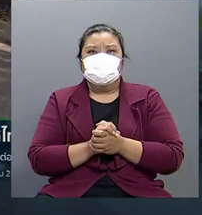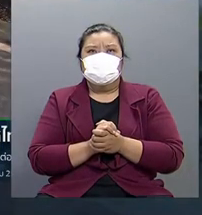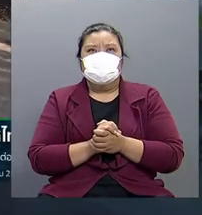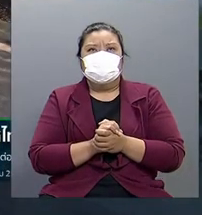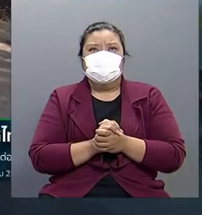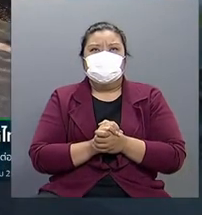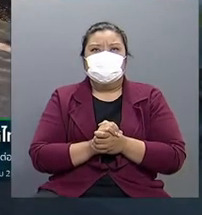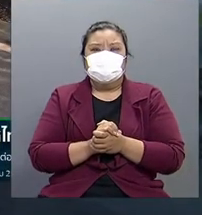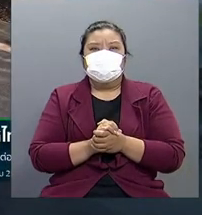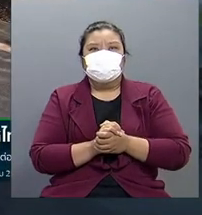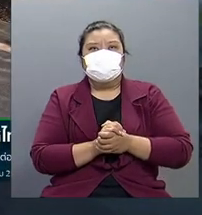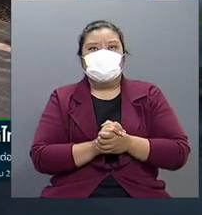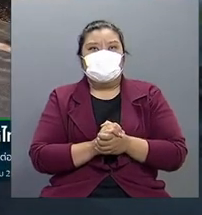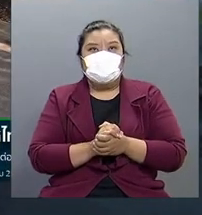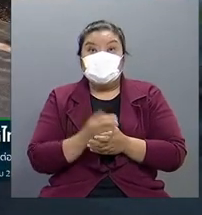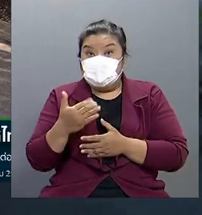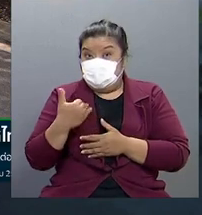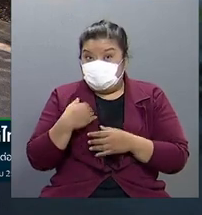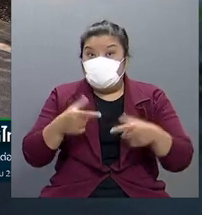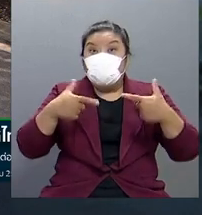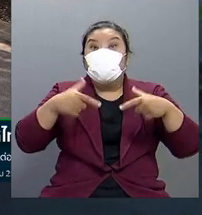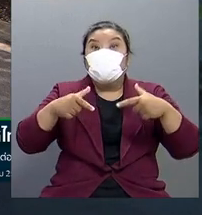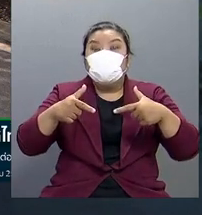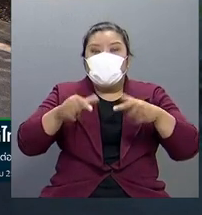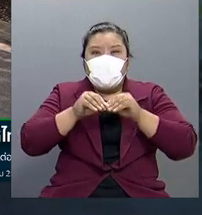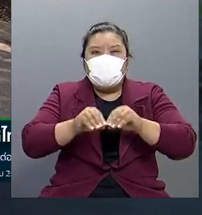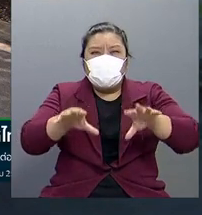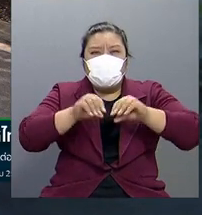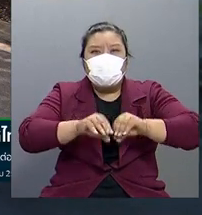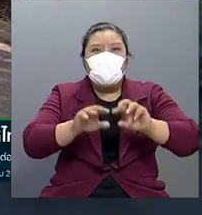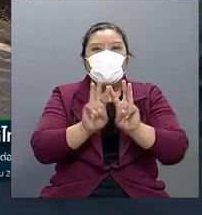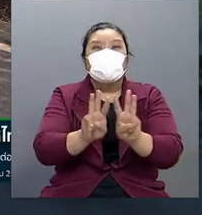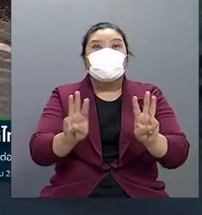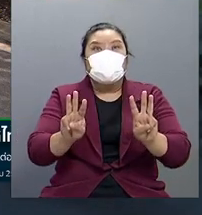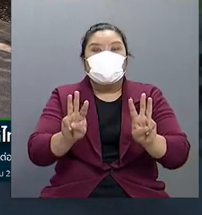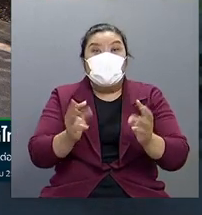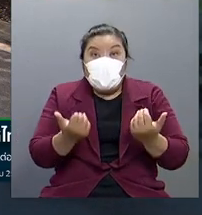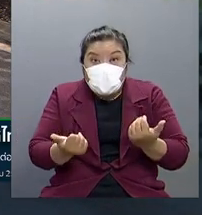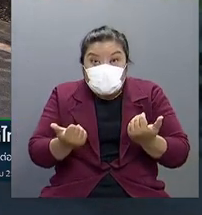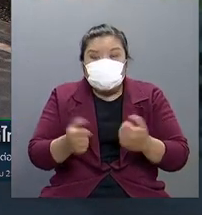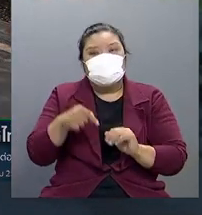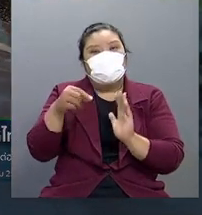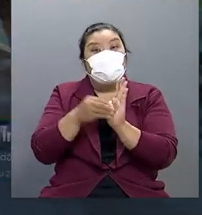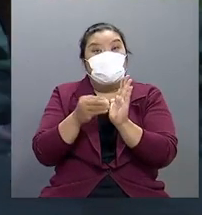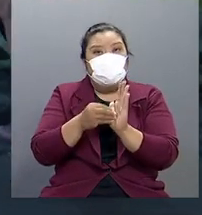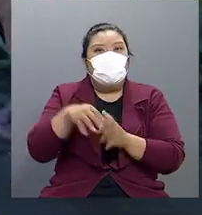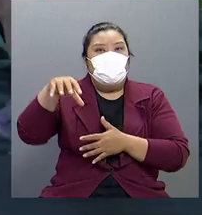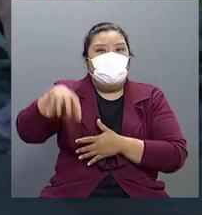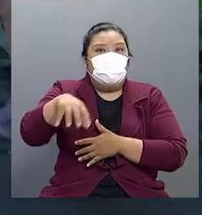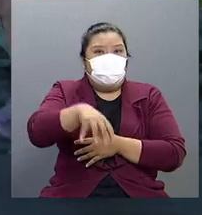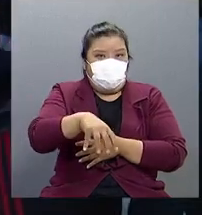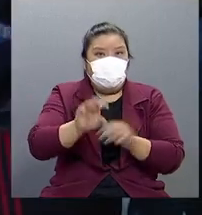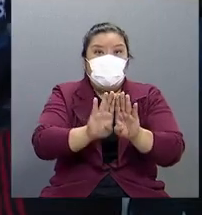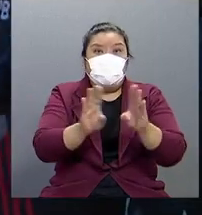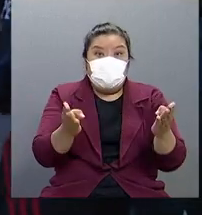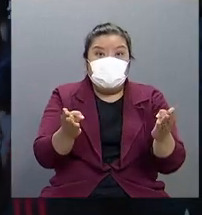รณีที่มีการเผยแพร่ข้อมูลข่าวสารในสื่อสังคมออนไลน์ค่ะเกี่ยวกับกรุงเทพมหานครประกาศนำร่องปรับเวลาเปิดปิด3ส